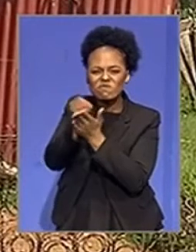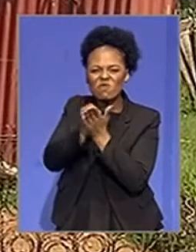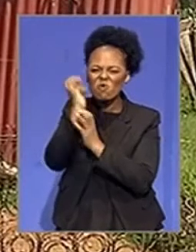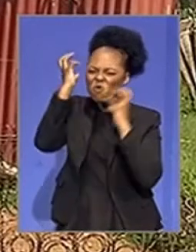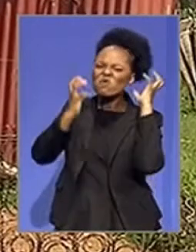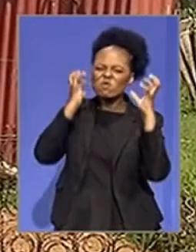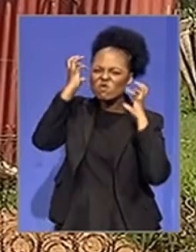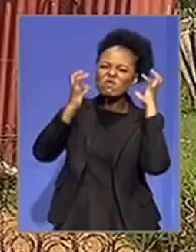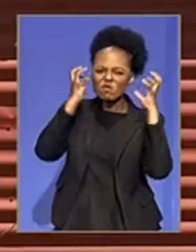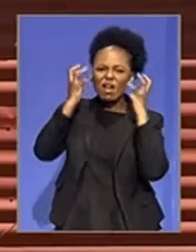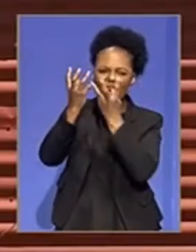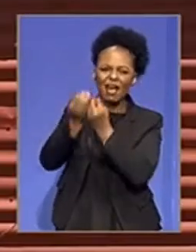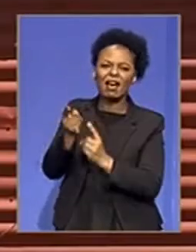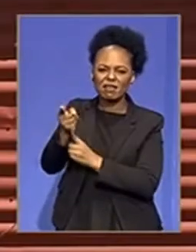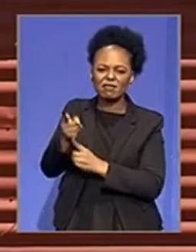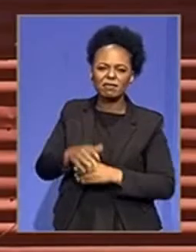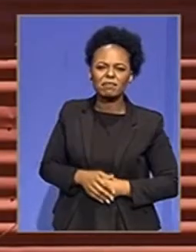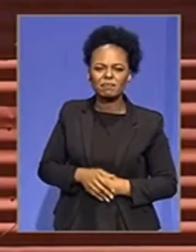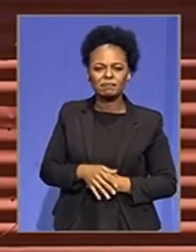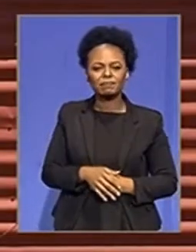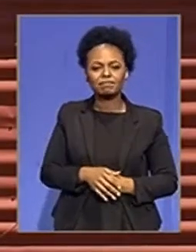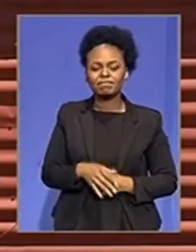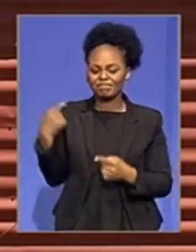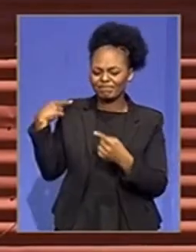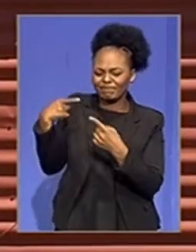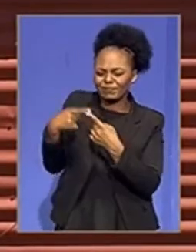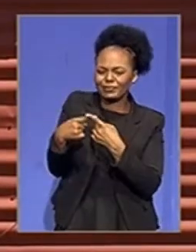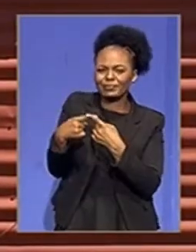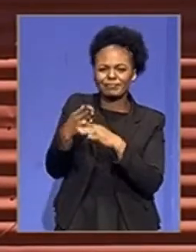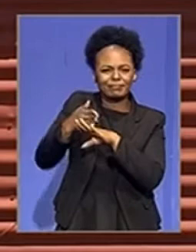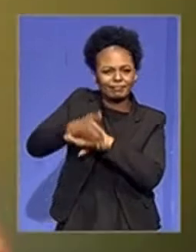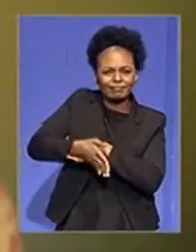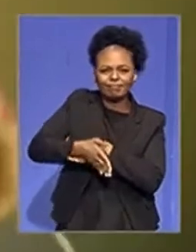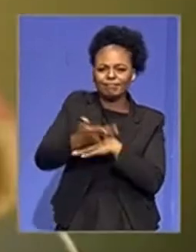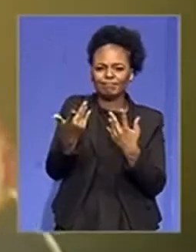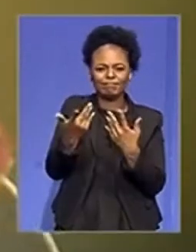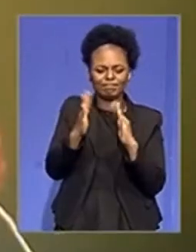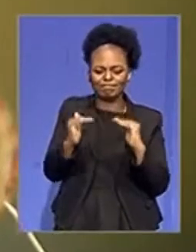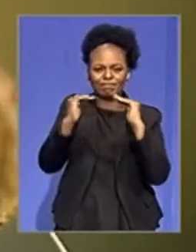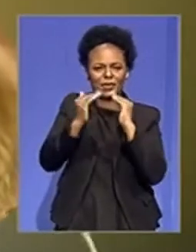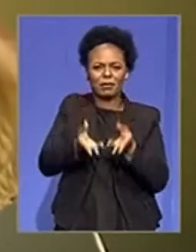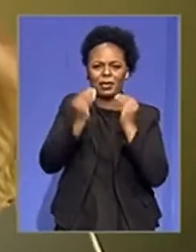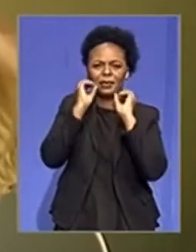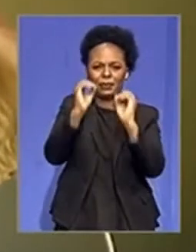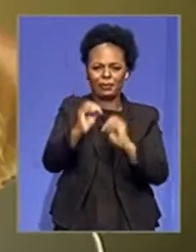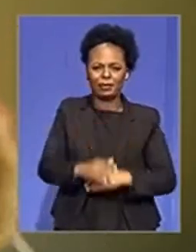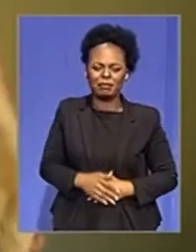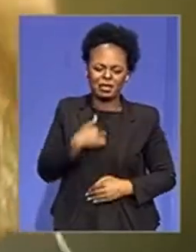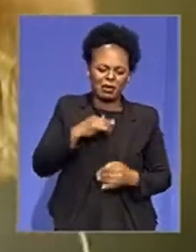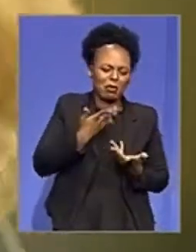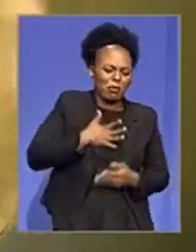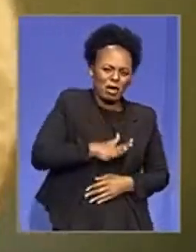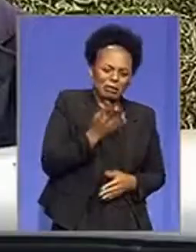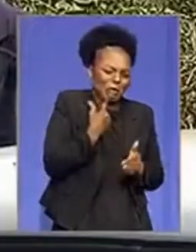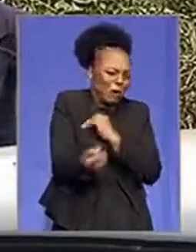lebaka la eng bošula bjo bo dira ga tekano ya mengwaga e 10 ntle le toka Bile ka nka tswa ka baleya. Ska dula